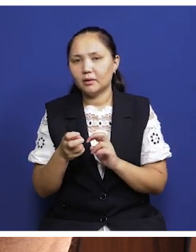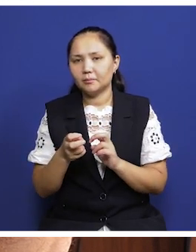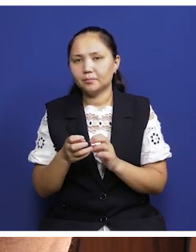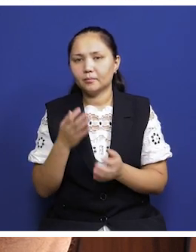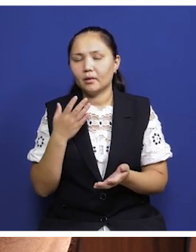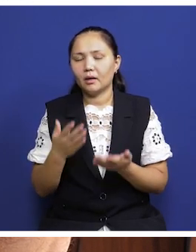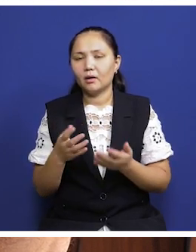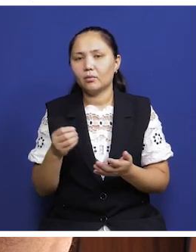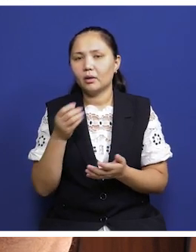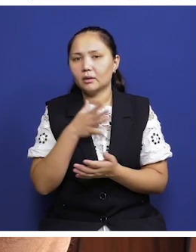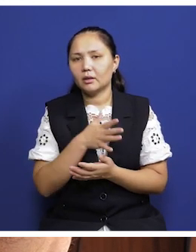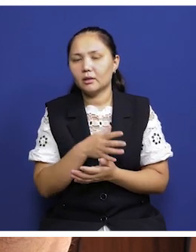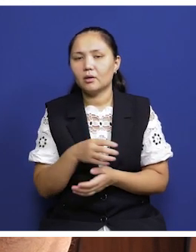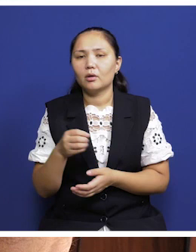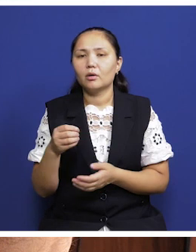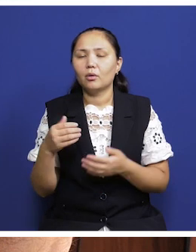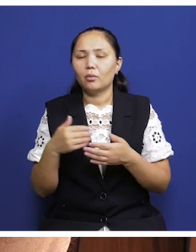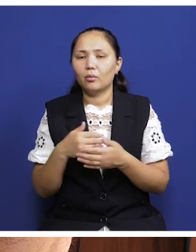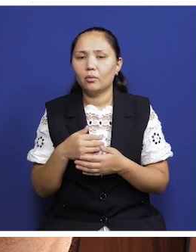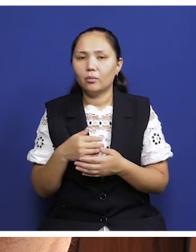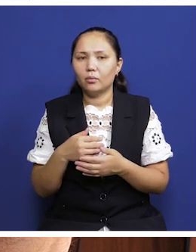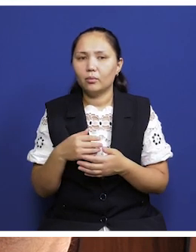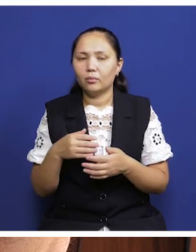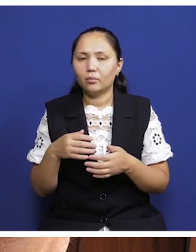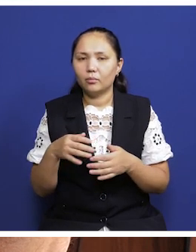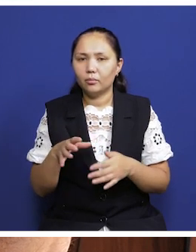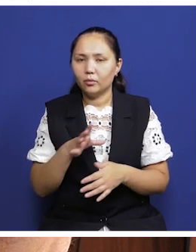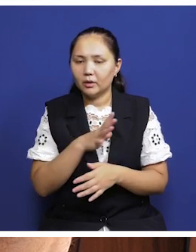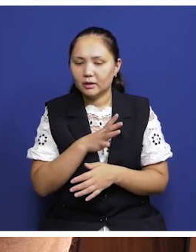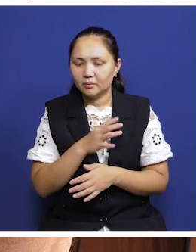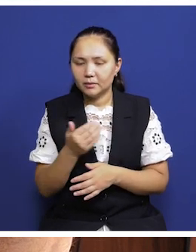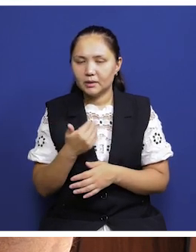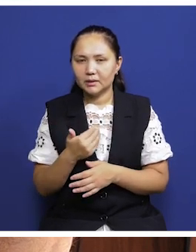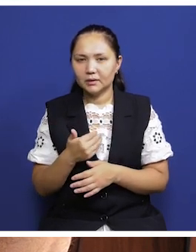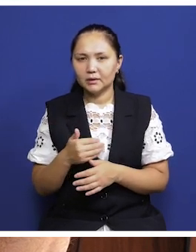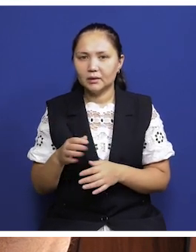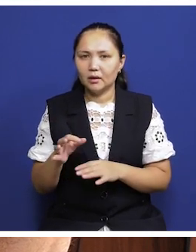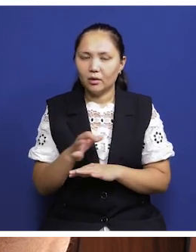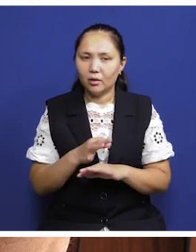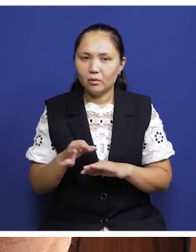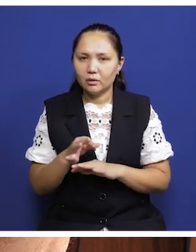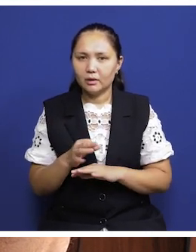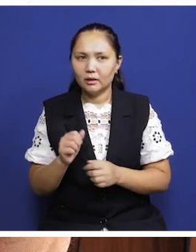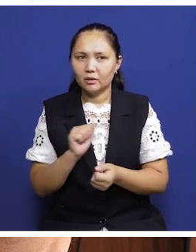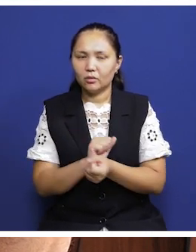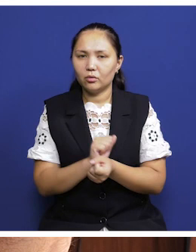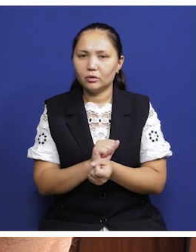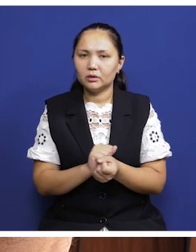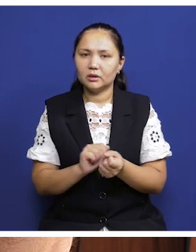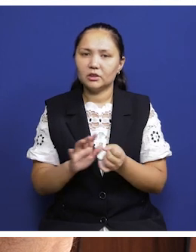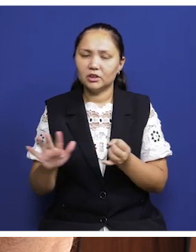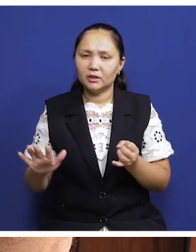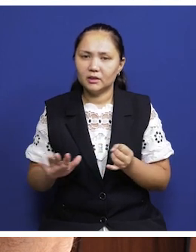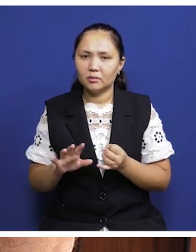қай уақытта болмасын өзі заман талабына сай туындай береді. Біздің енді қазір ел мекендердегі мынау қоқысханаларымыз